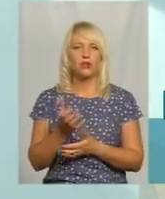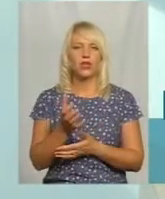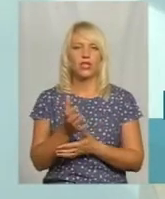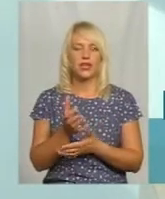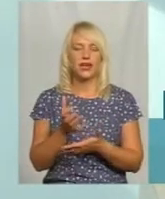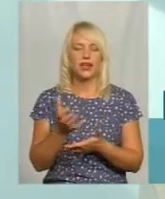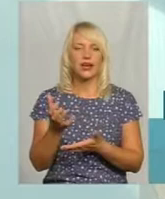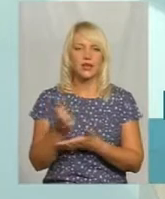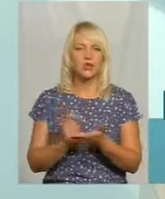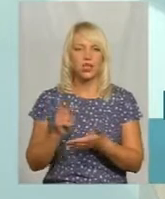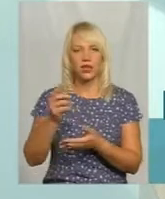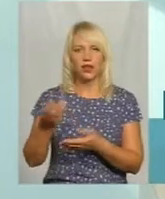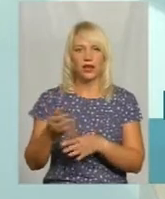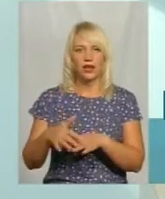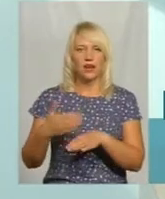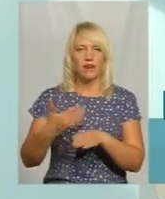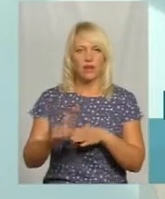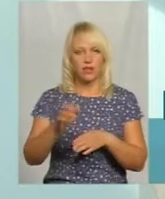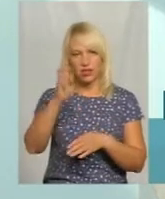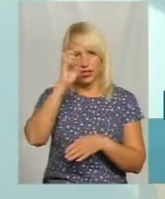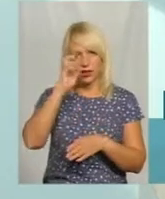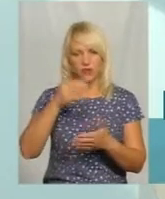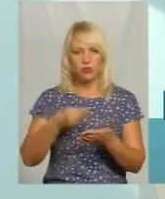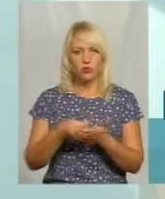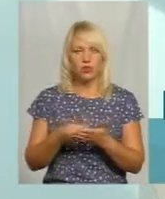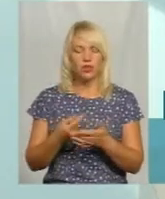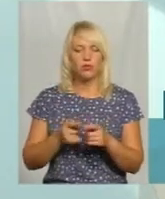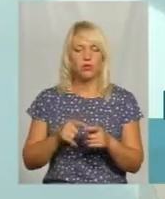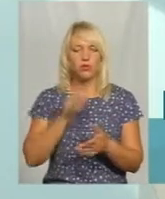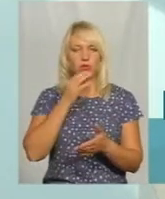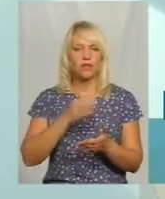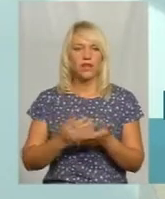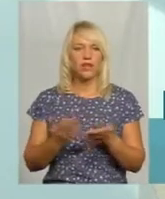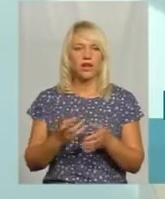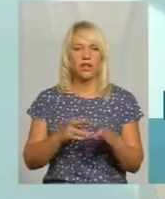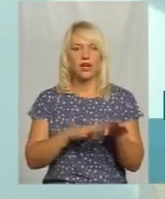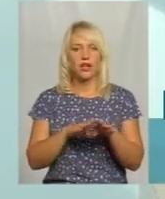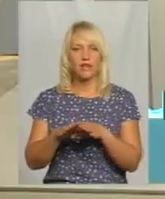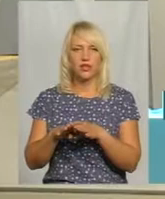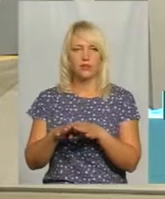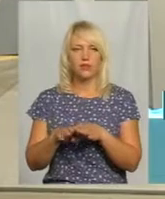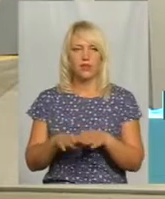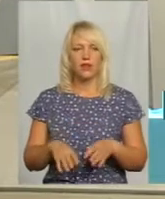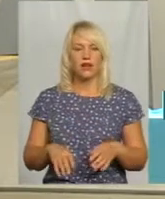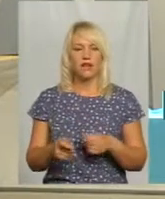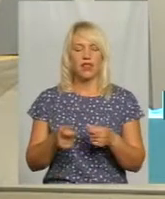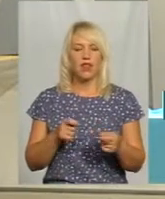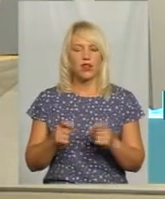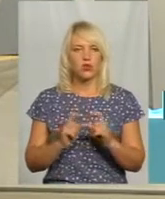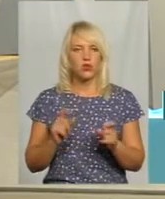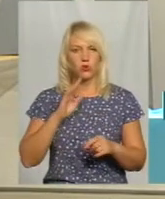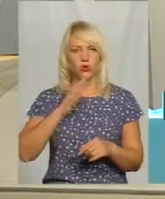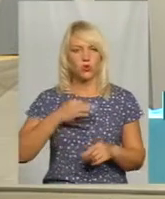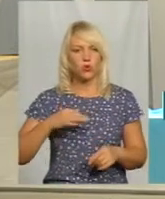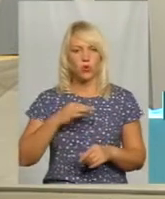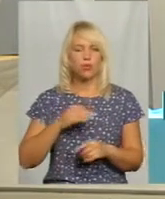із державного бюджету, і при тій відповідальності, яка на рівні владних структур нашої області,